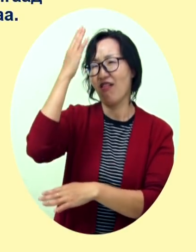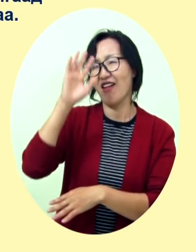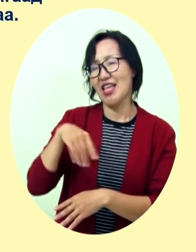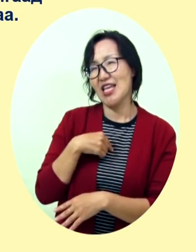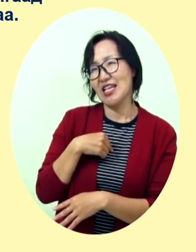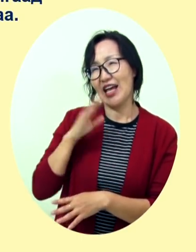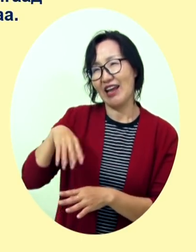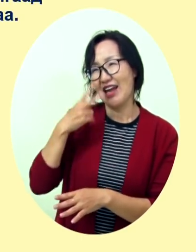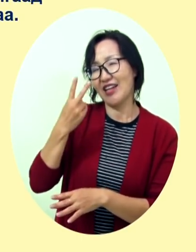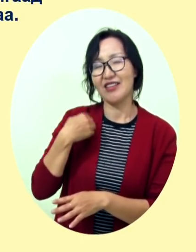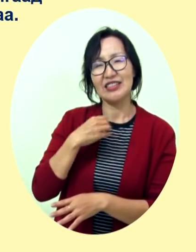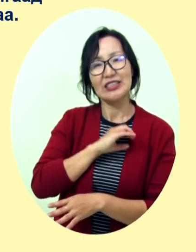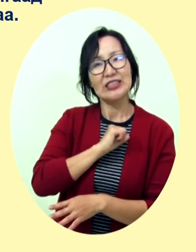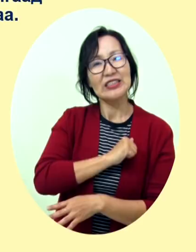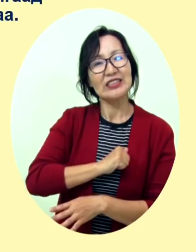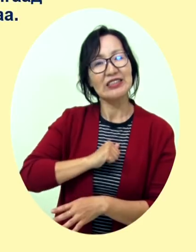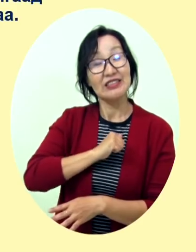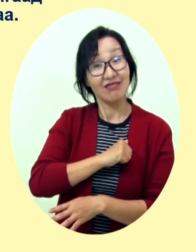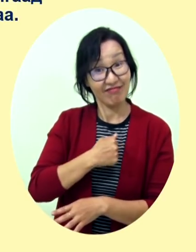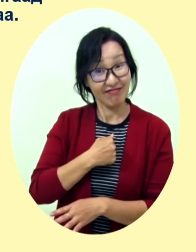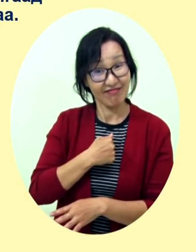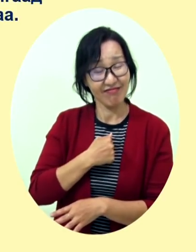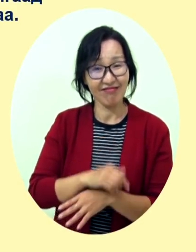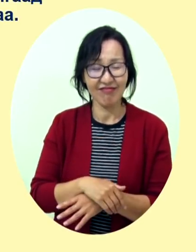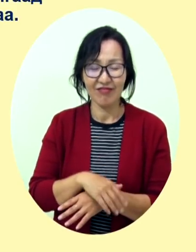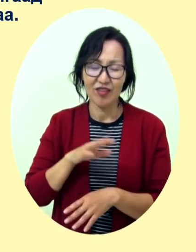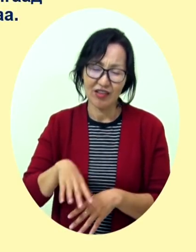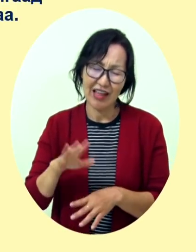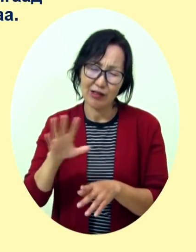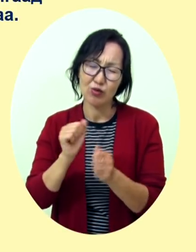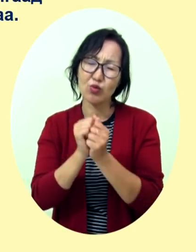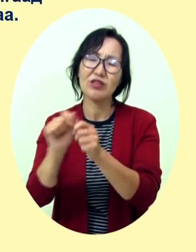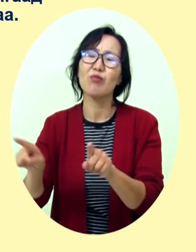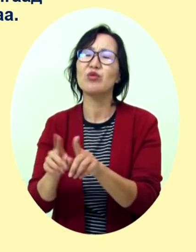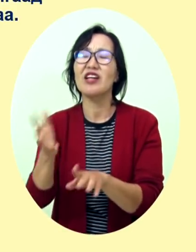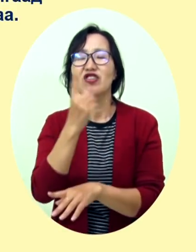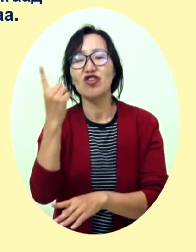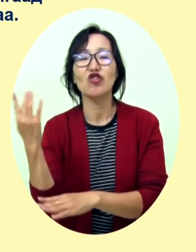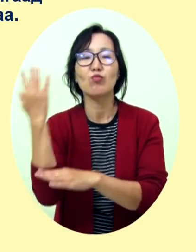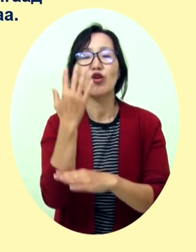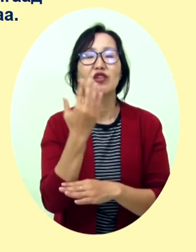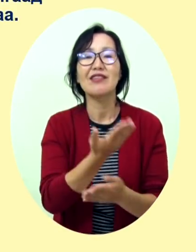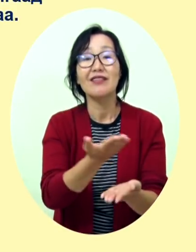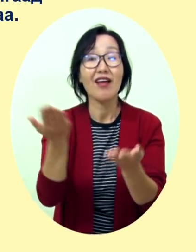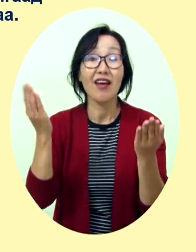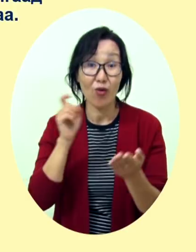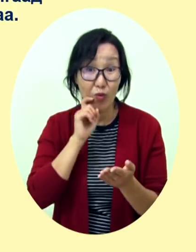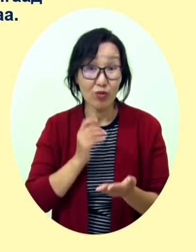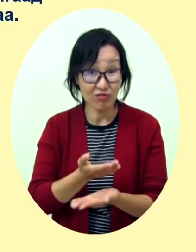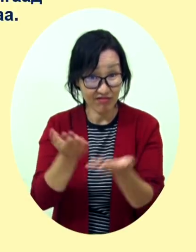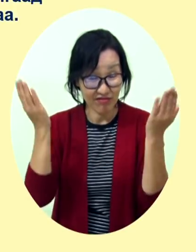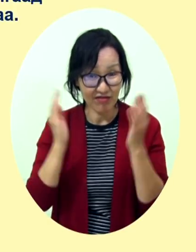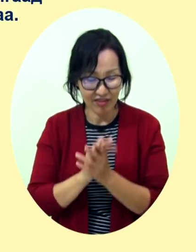сэтгэл нэг л үеиг сайхан. Найзуудаа жил бүр нэг нэг мод тариарэ. Бүгдээрээ